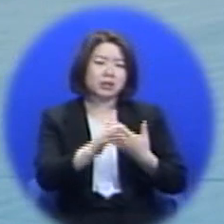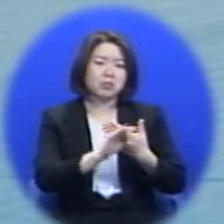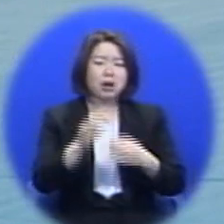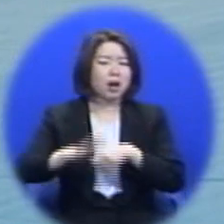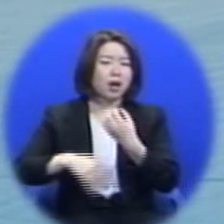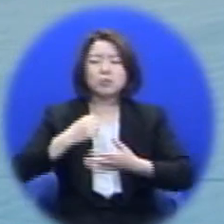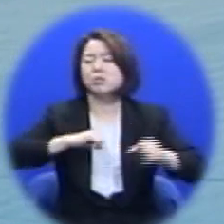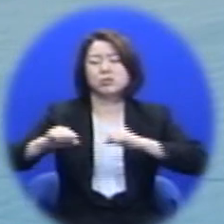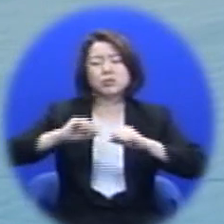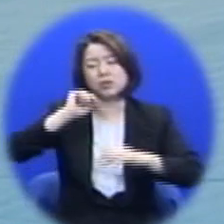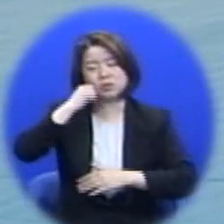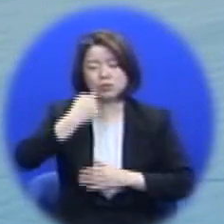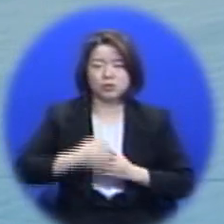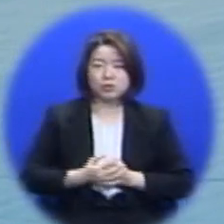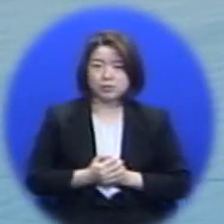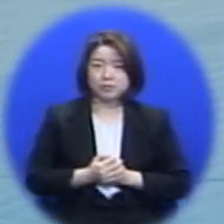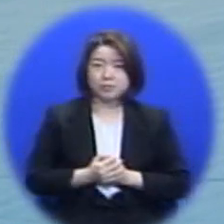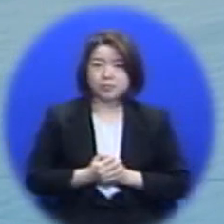없어요.